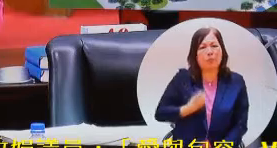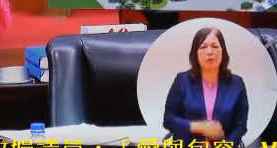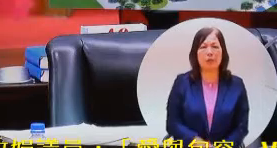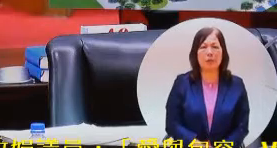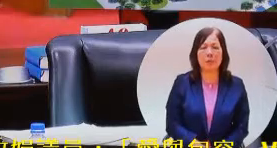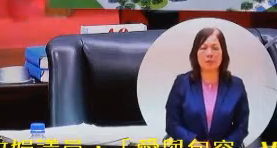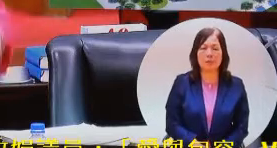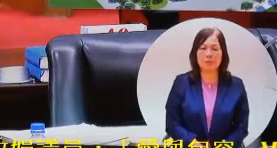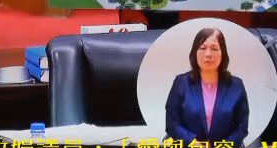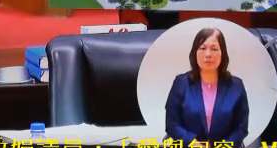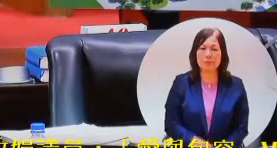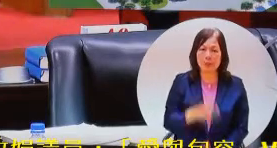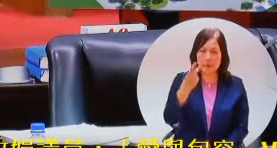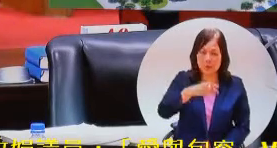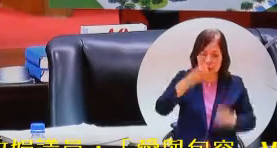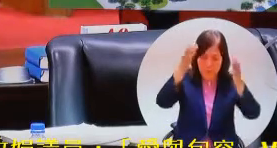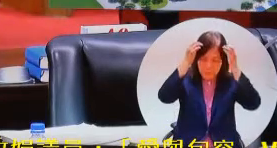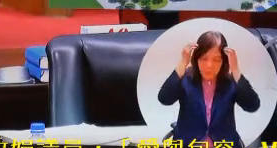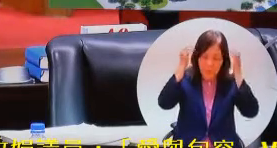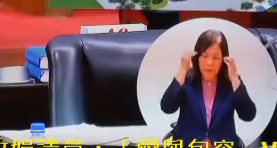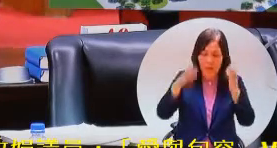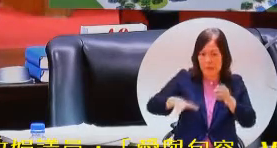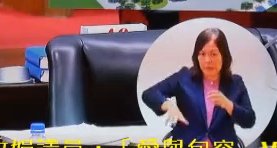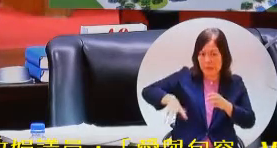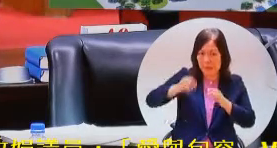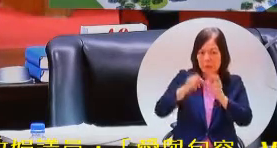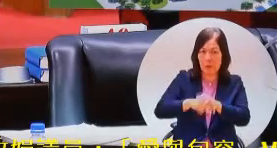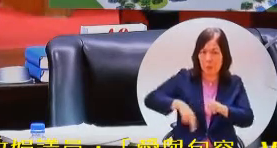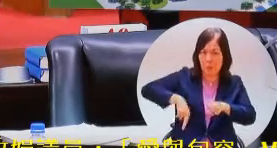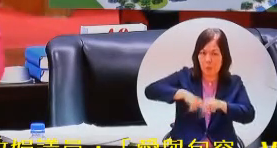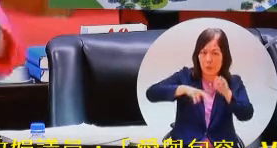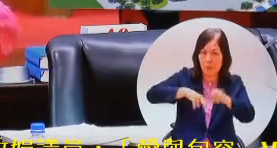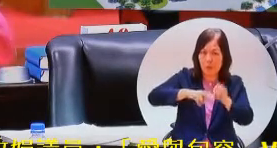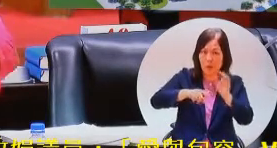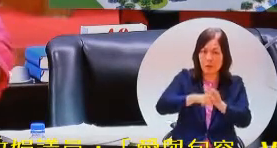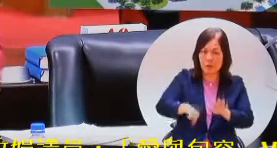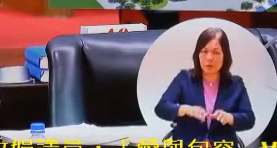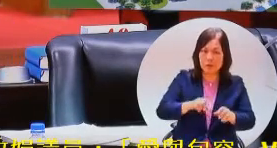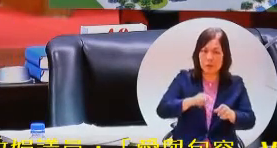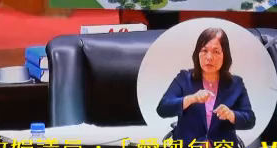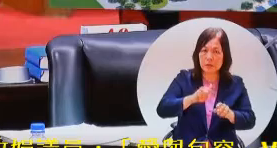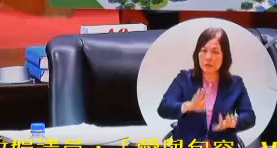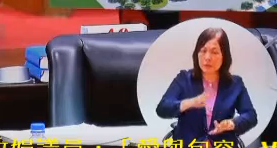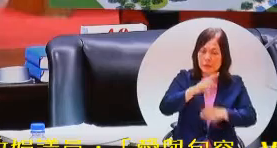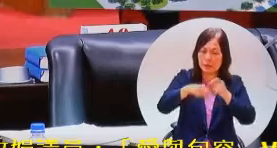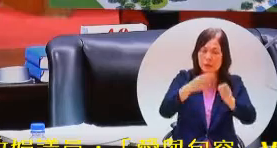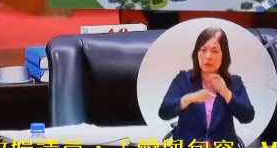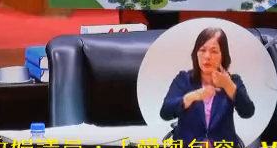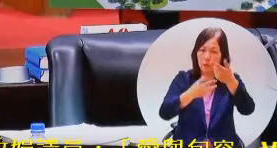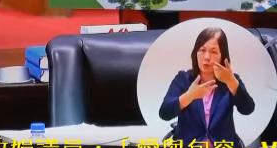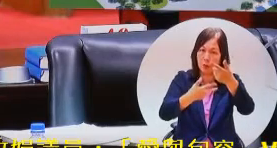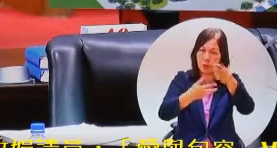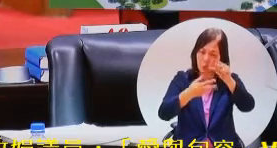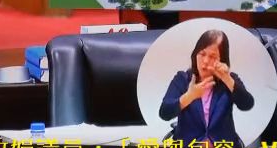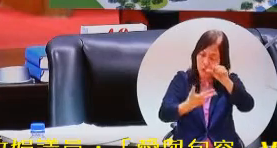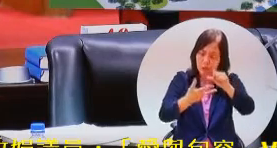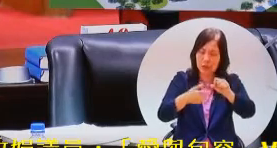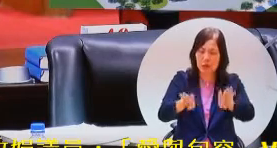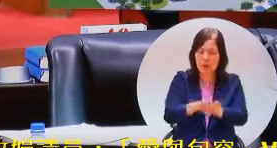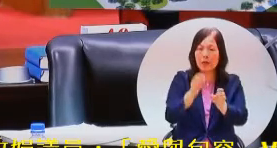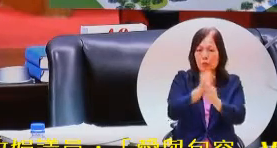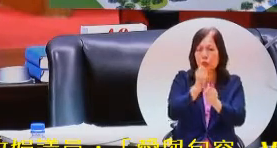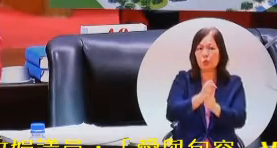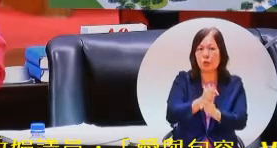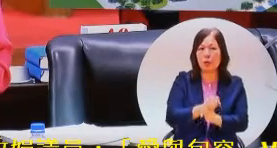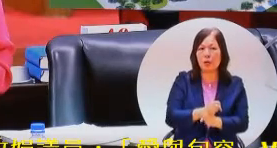再过来是男子做的足球场，160米，六七号动作，我跟市长们都有去。这个足球场也非常